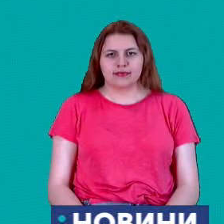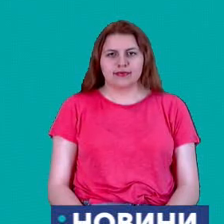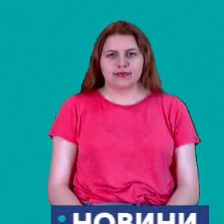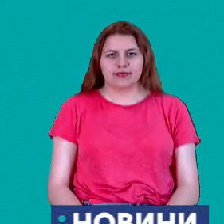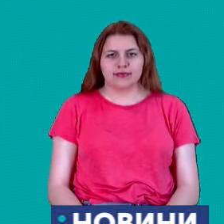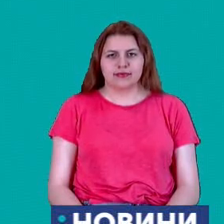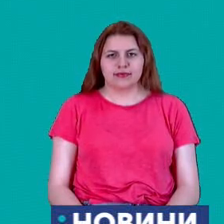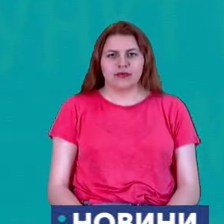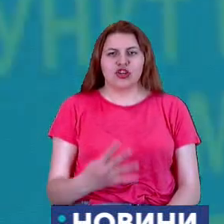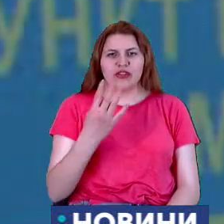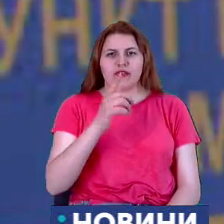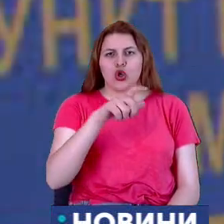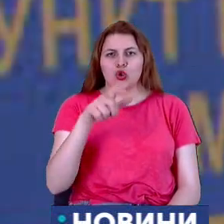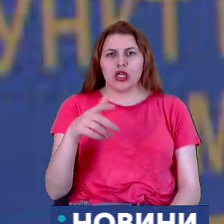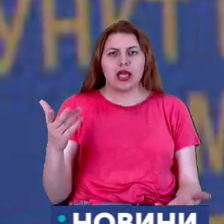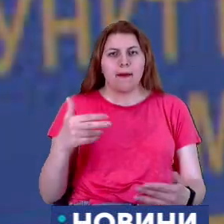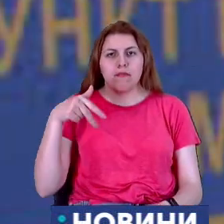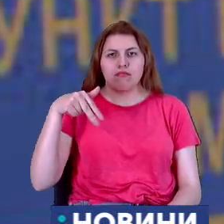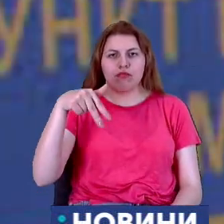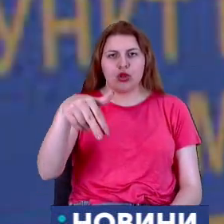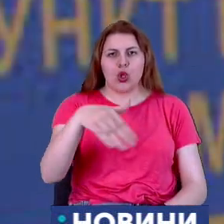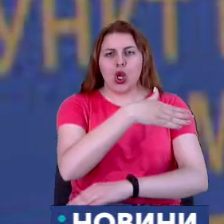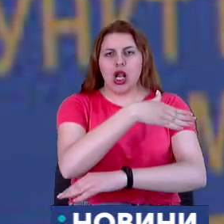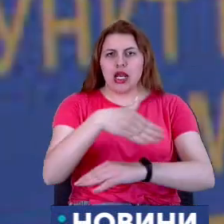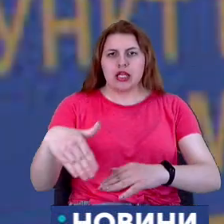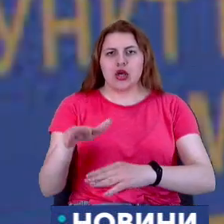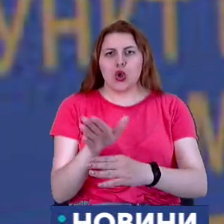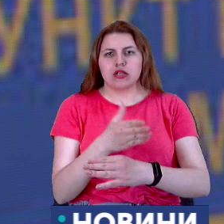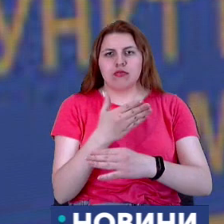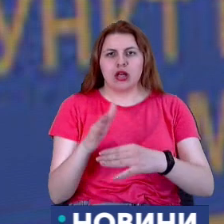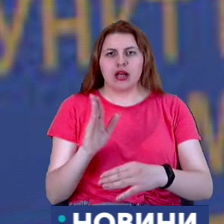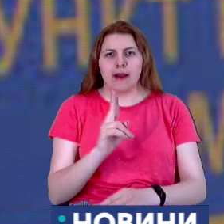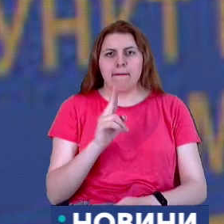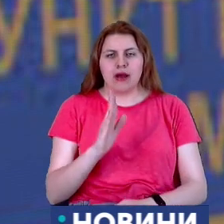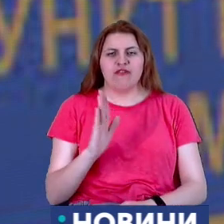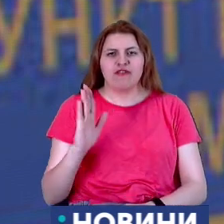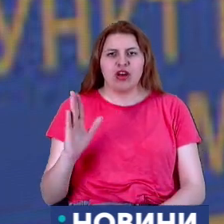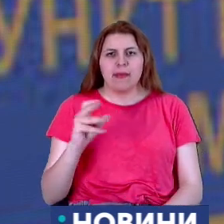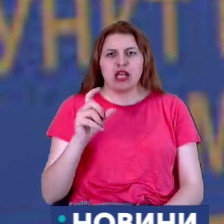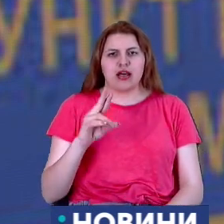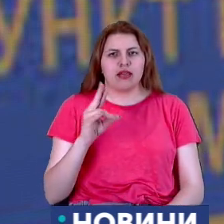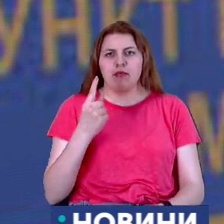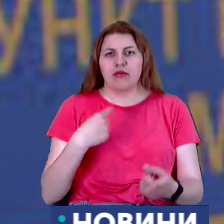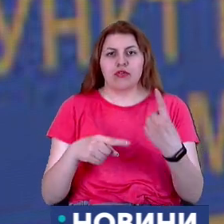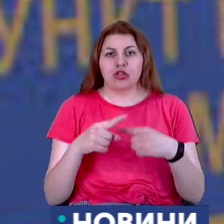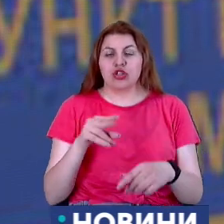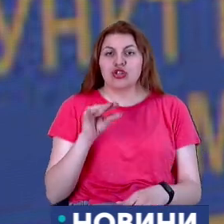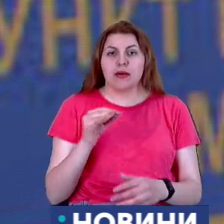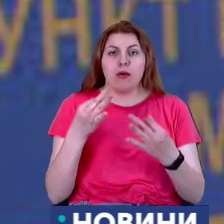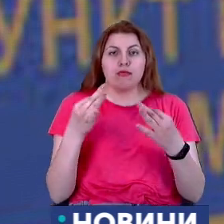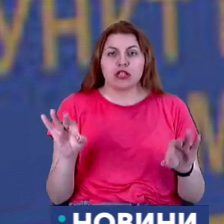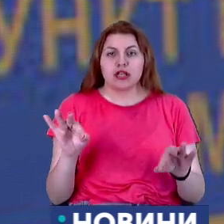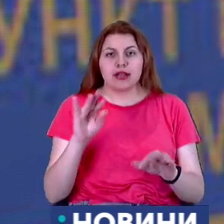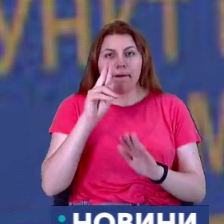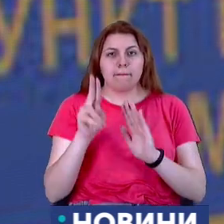Четверо людей, які пішки пішли до лінії розмежування на КПВ «Мар'янка», не повернулися. Чи пропустили їх на непідконтрольну територію,